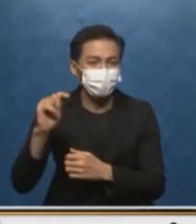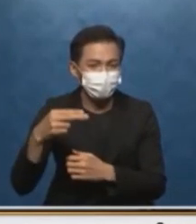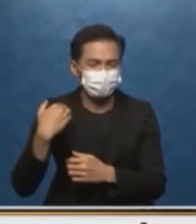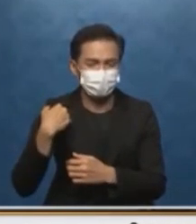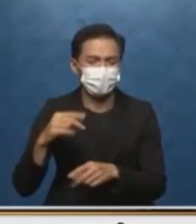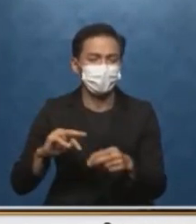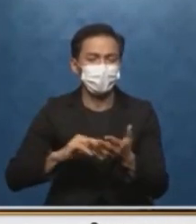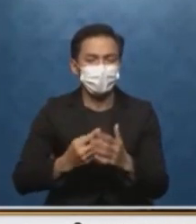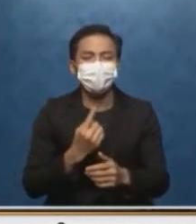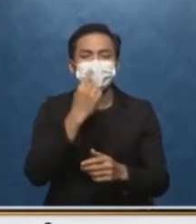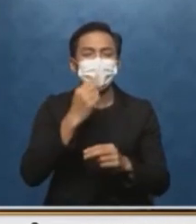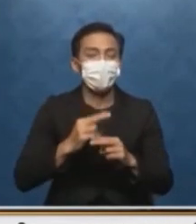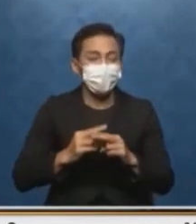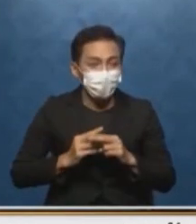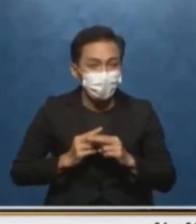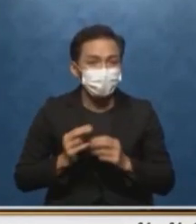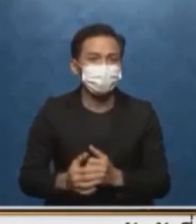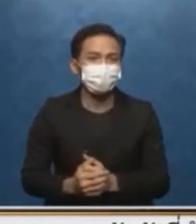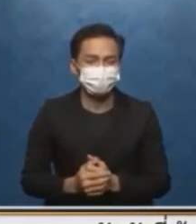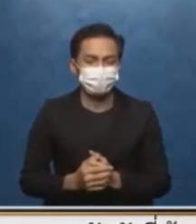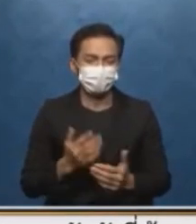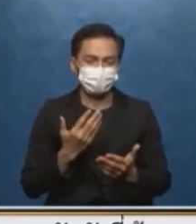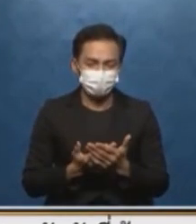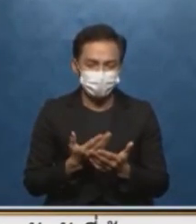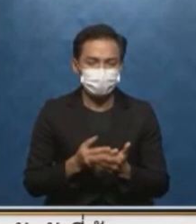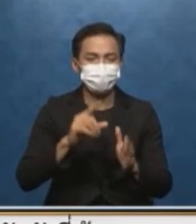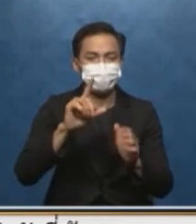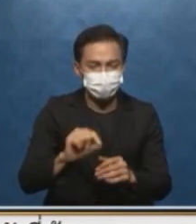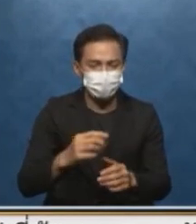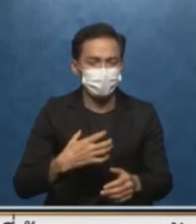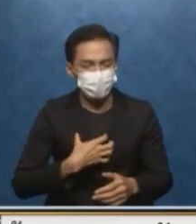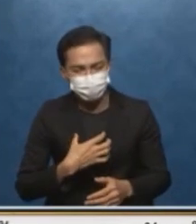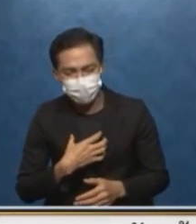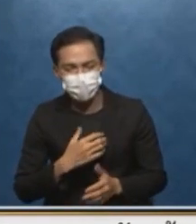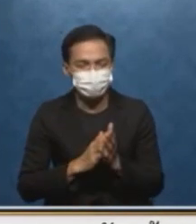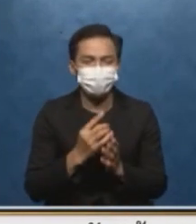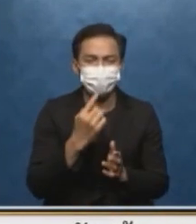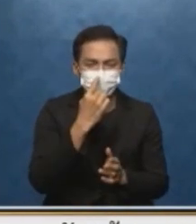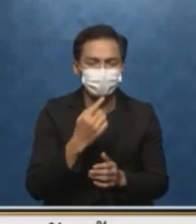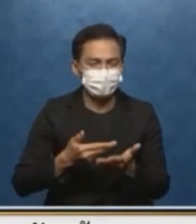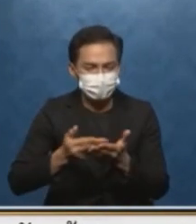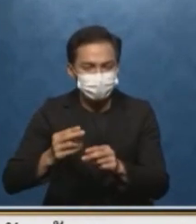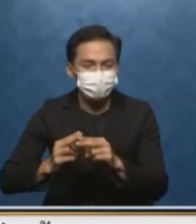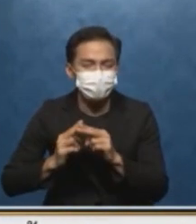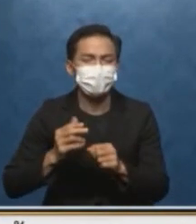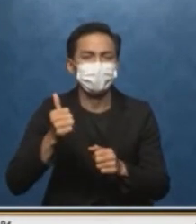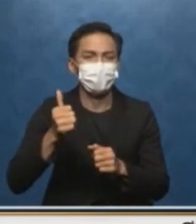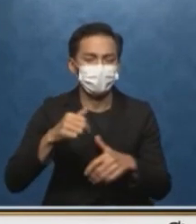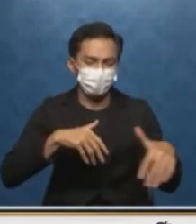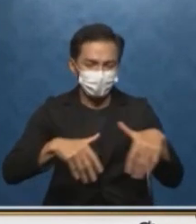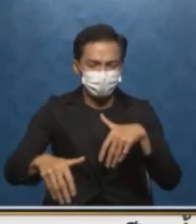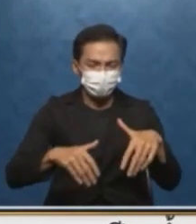องคือเข้าถึงง่ายสะดวกต้นทุนต่ำทำให้คนอยากตรวจมากขึ้นแล้วก็ประชาชนจะได้เช็คตัวเองอยู่สม่ำเส